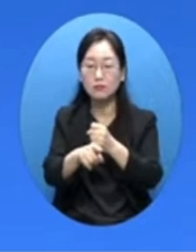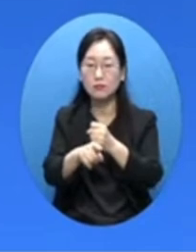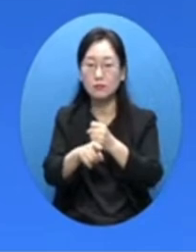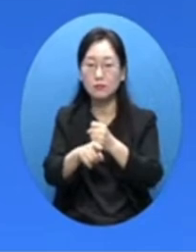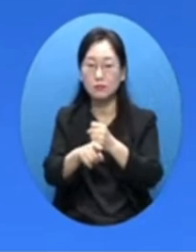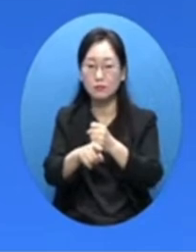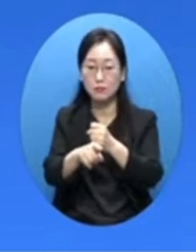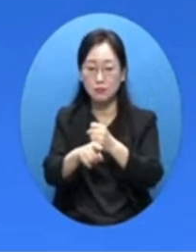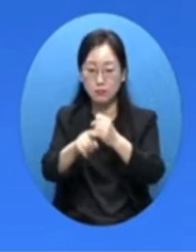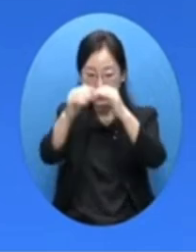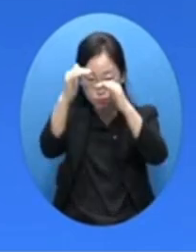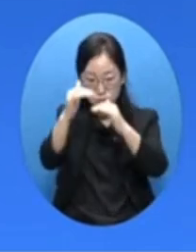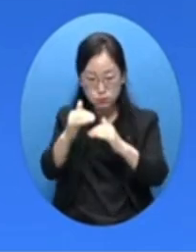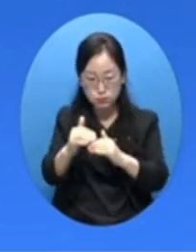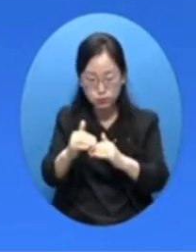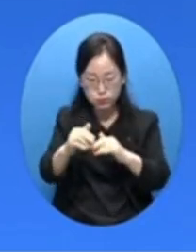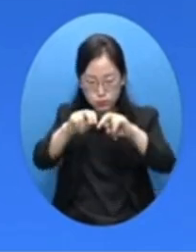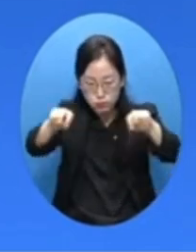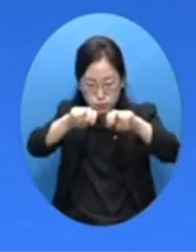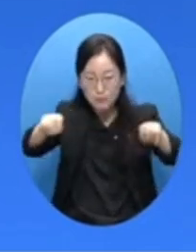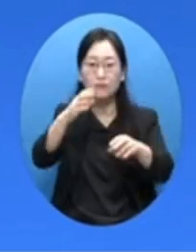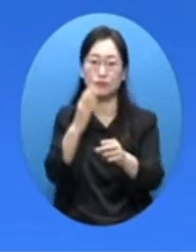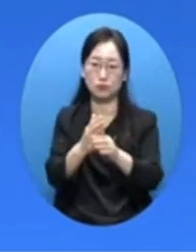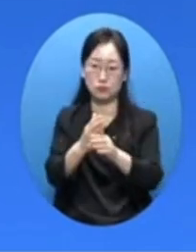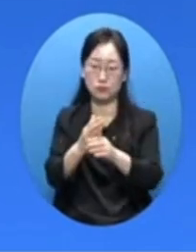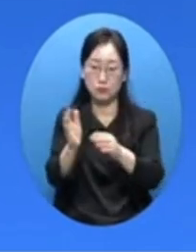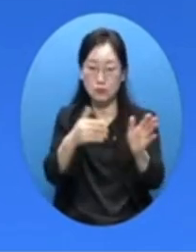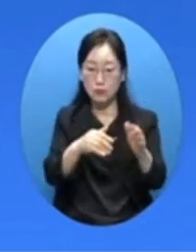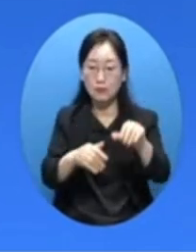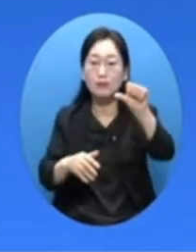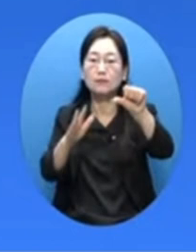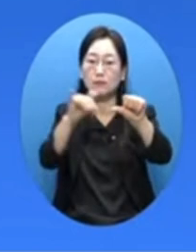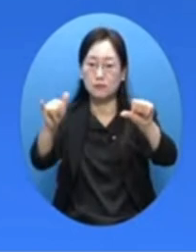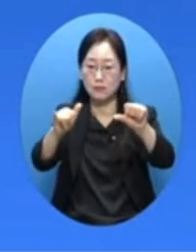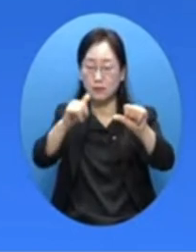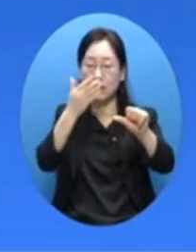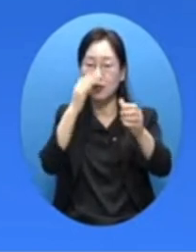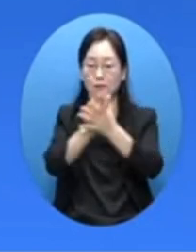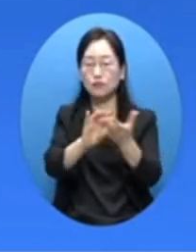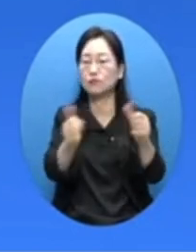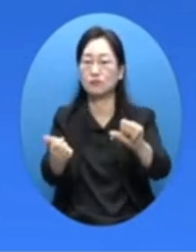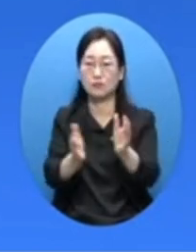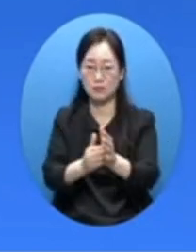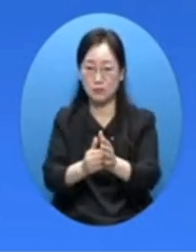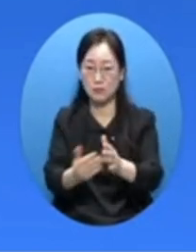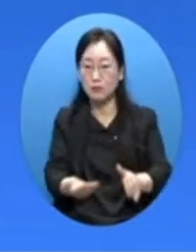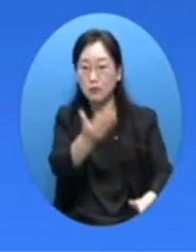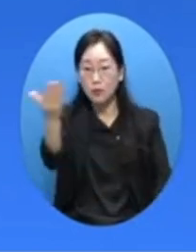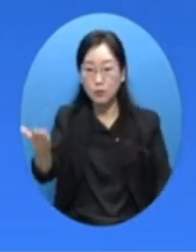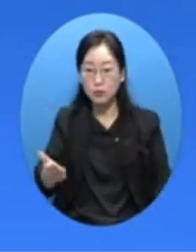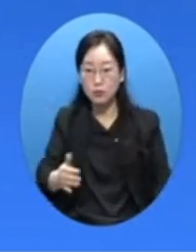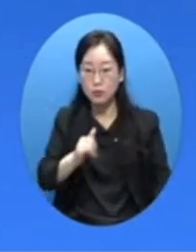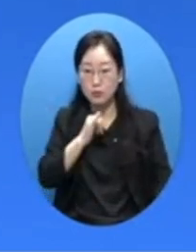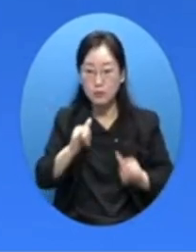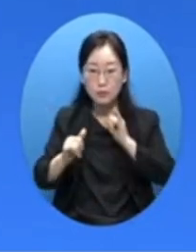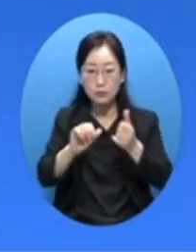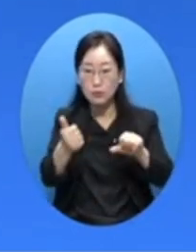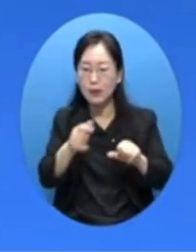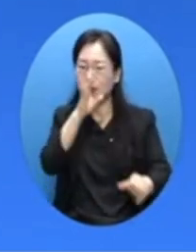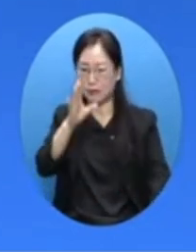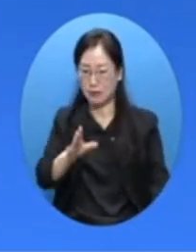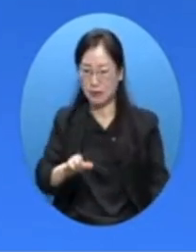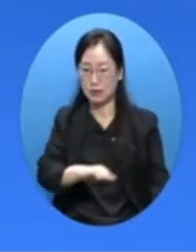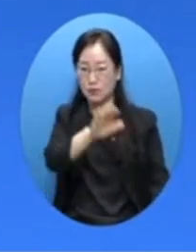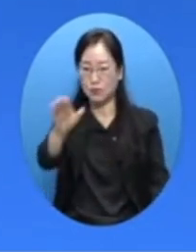그 사인을 살펴보고 있지만 온 가족 다섯이 다 죽었어요. 여러분, 그렇게 인생을 마치면 안 됩니다. 우린 잘